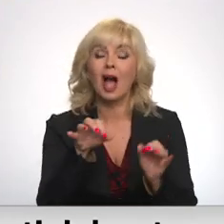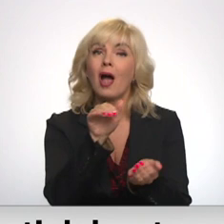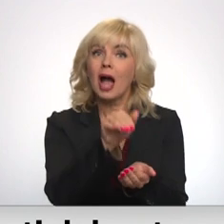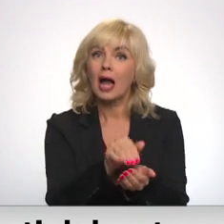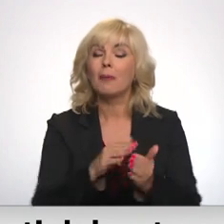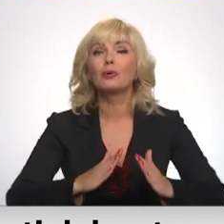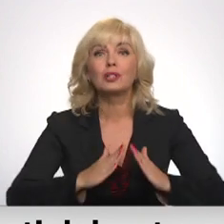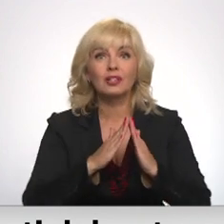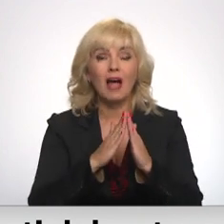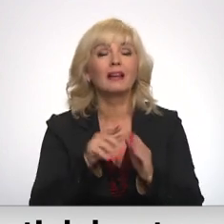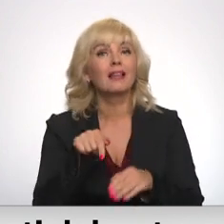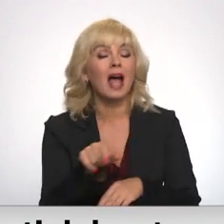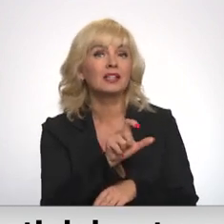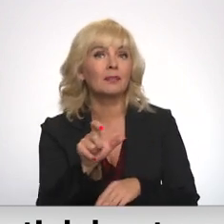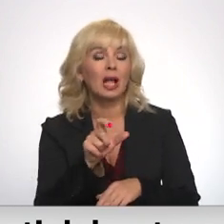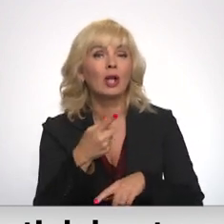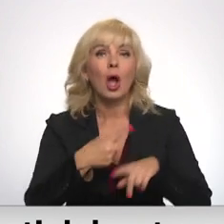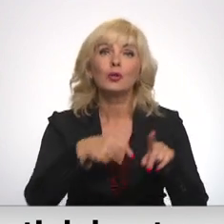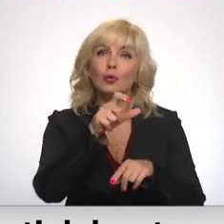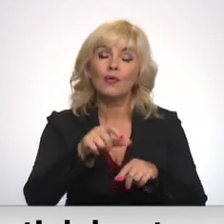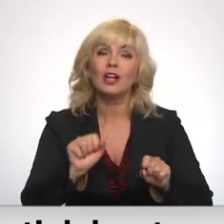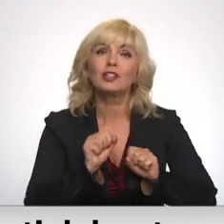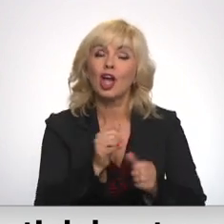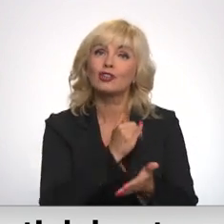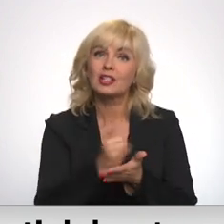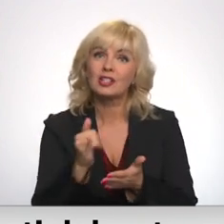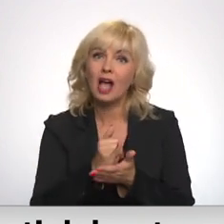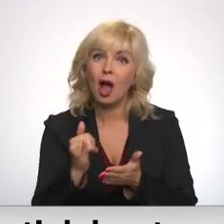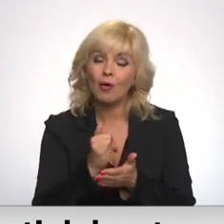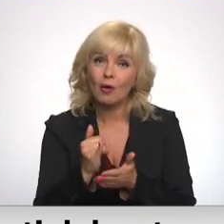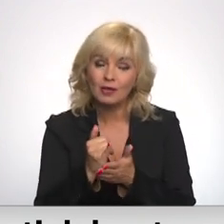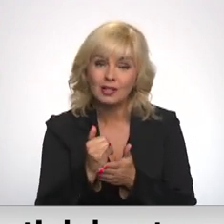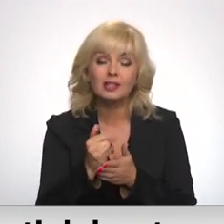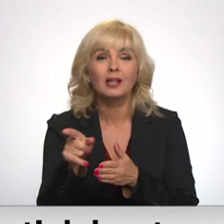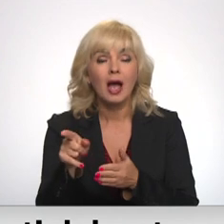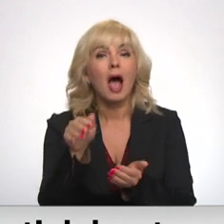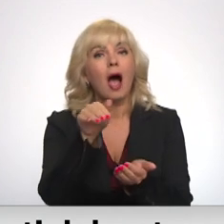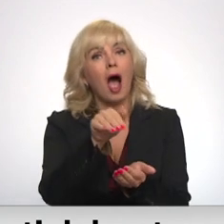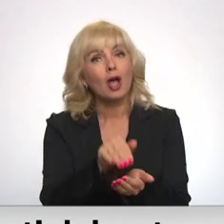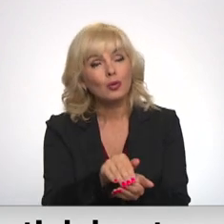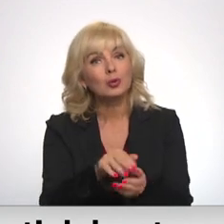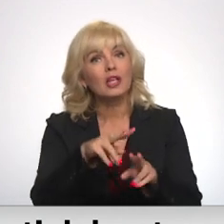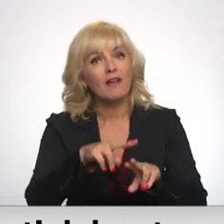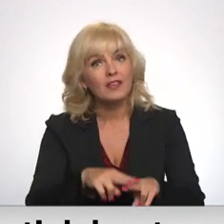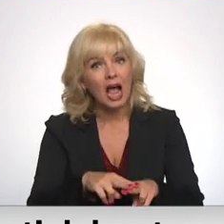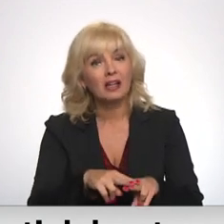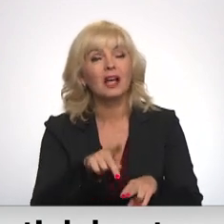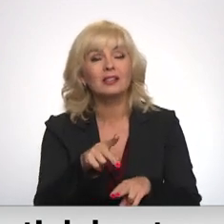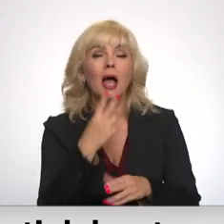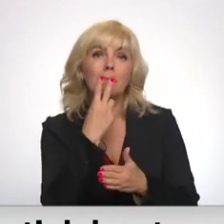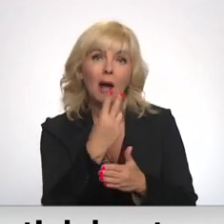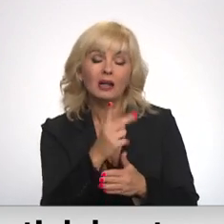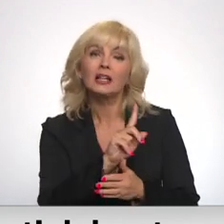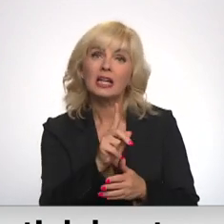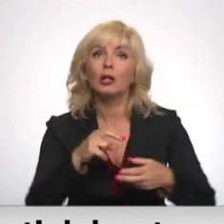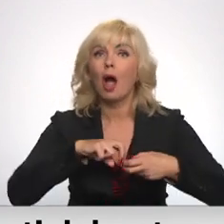svētki. Tas ir brīdis, kad tuvinieki cenšas sakopt savu piederīgo atdusas vietas. Taču šo svētku tuvums ieskicē arī